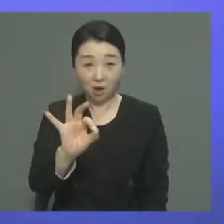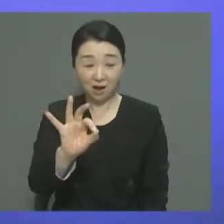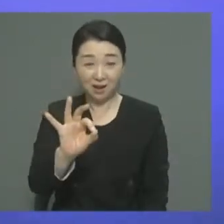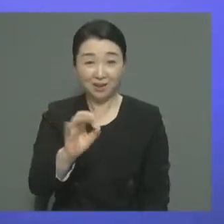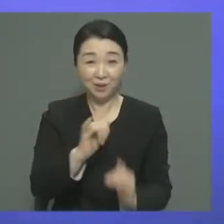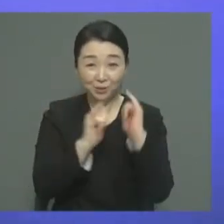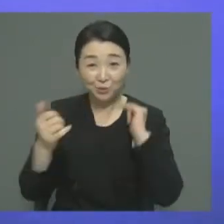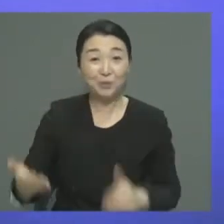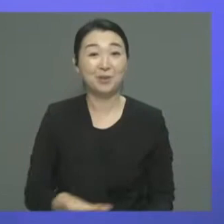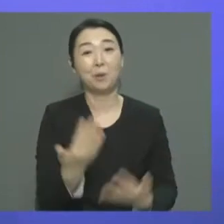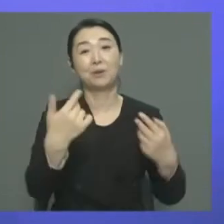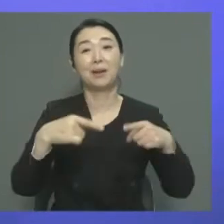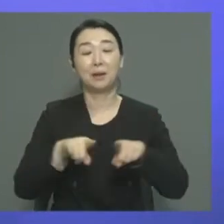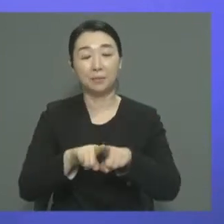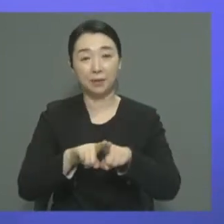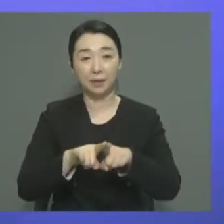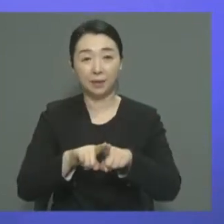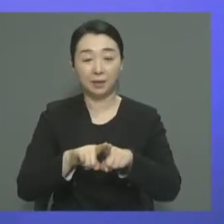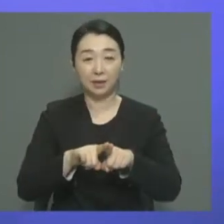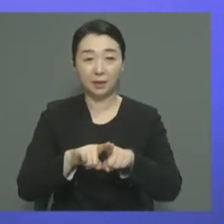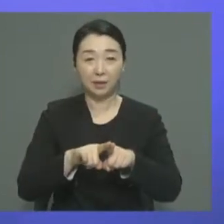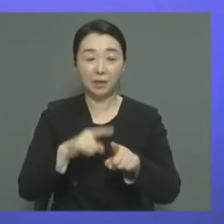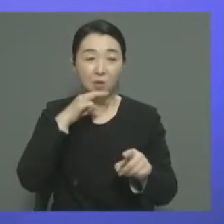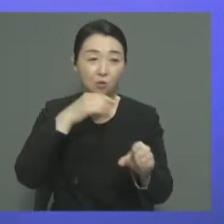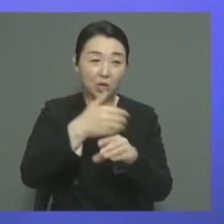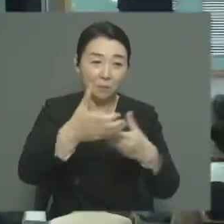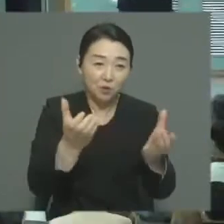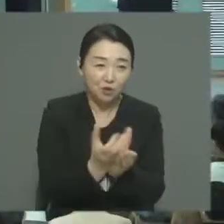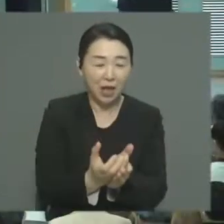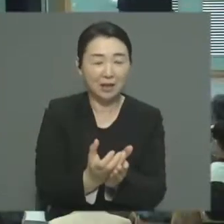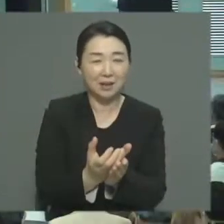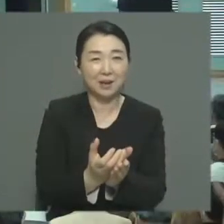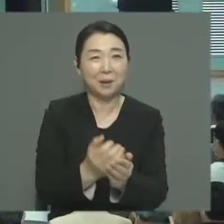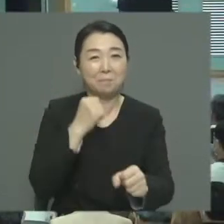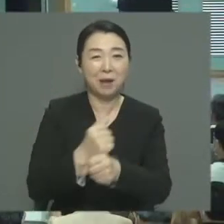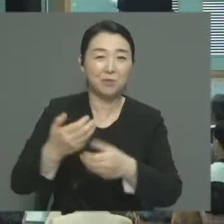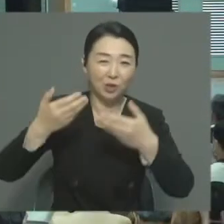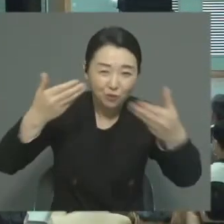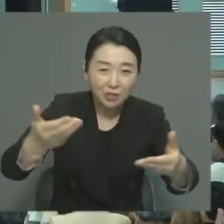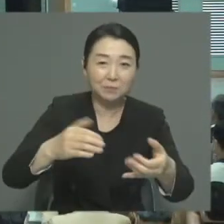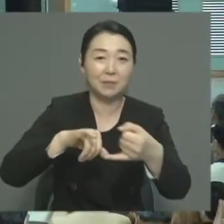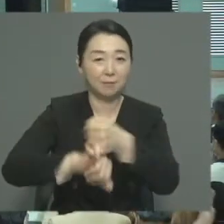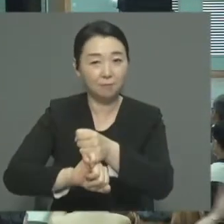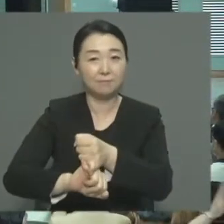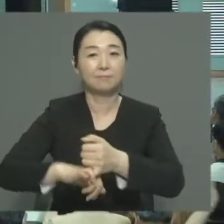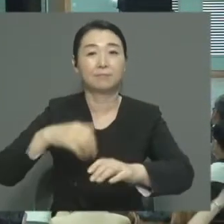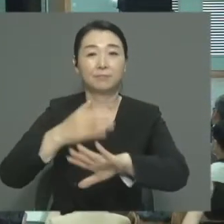함께 국민의 정당 민주당 꼬 만들겠습니다 여러분 감사합니다